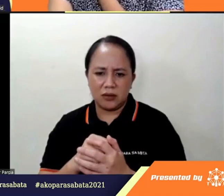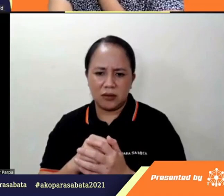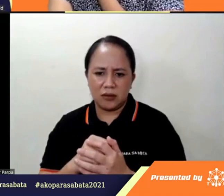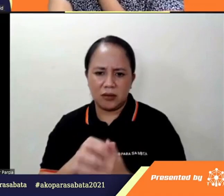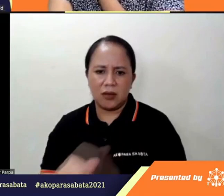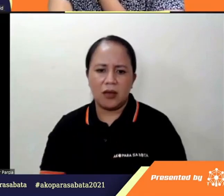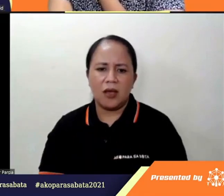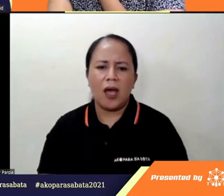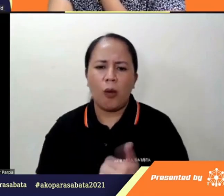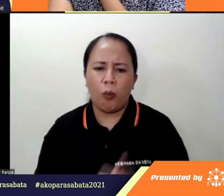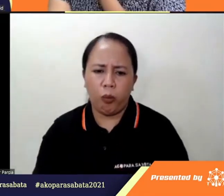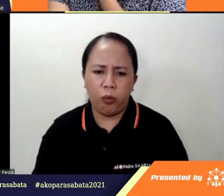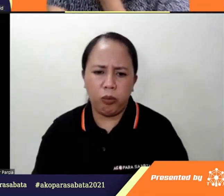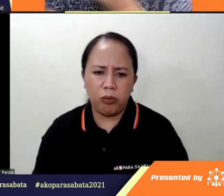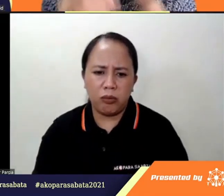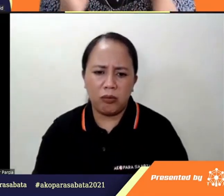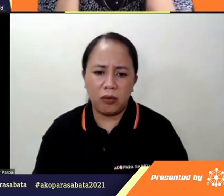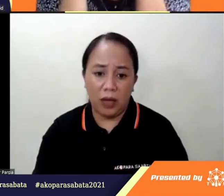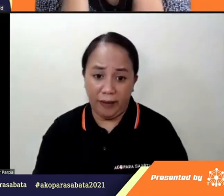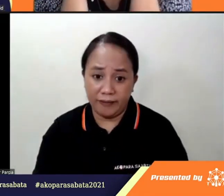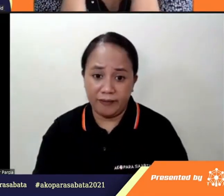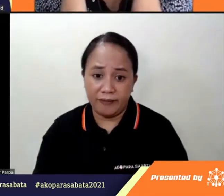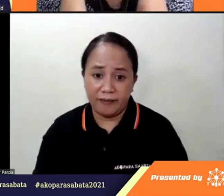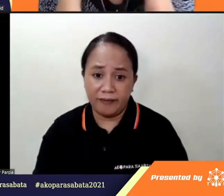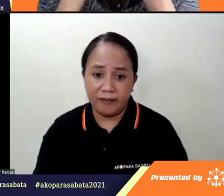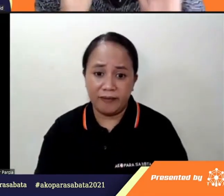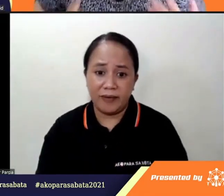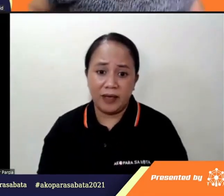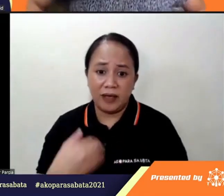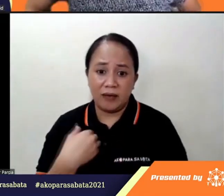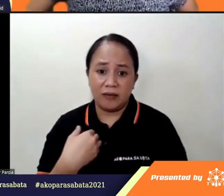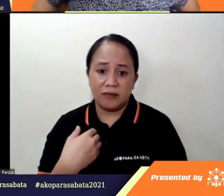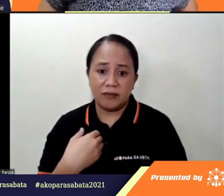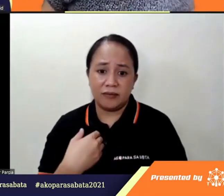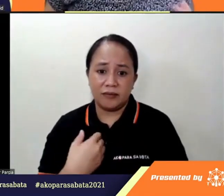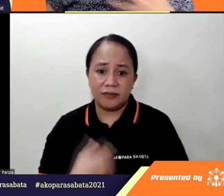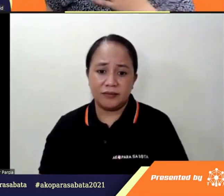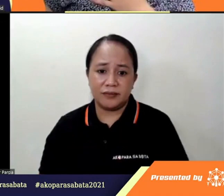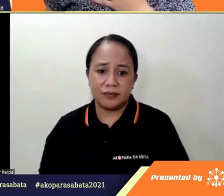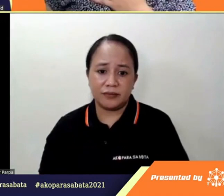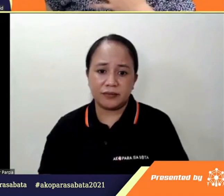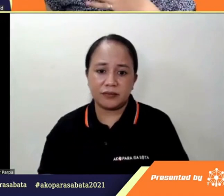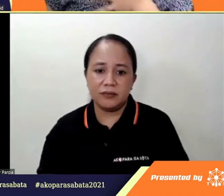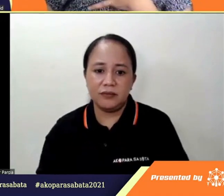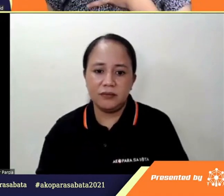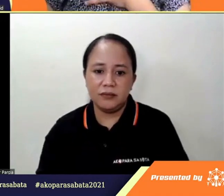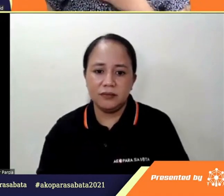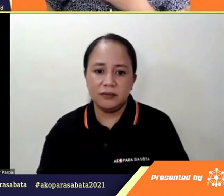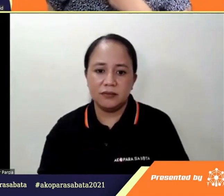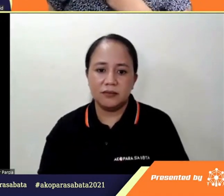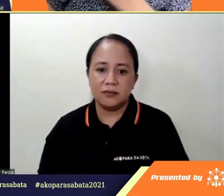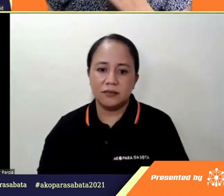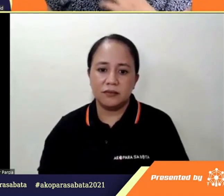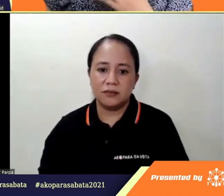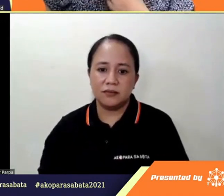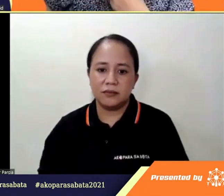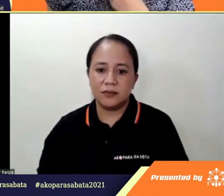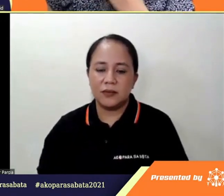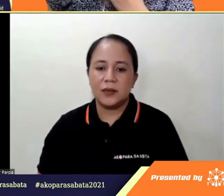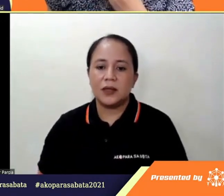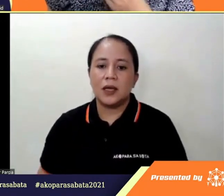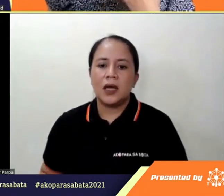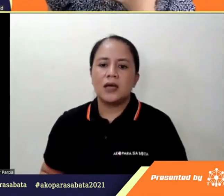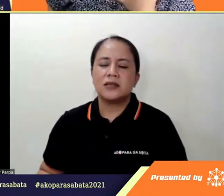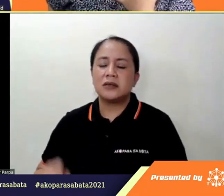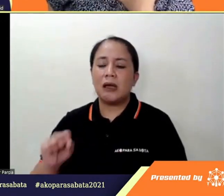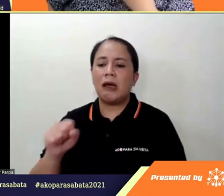yung ganon? Meron bang ganon? Meron actually. Ano naman? Ganon ako dati. Parang